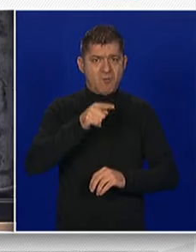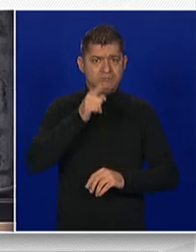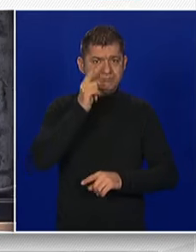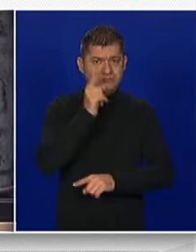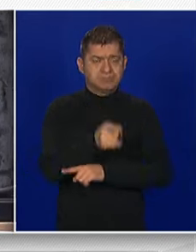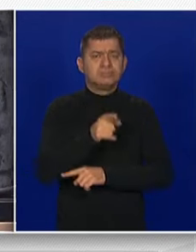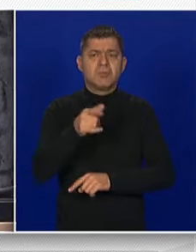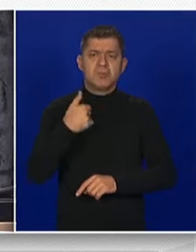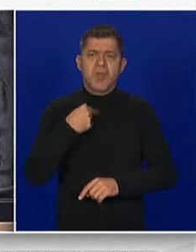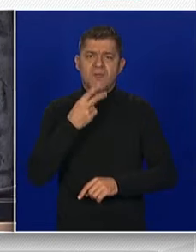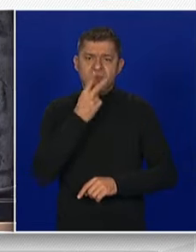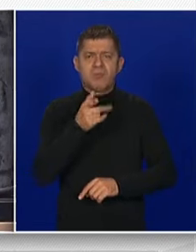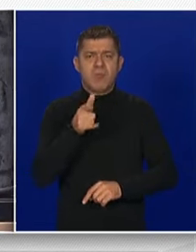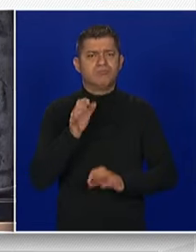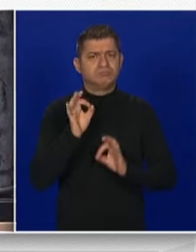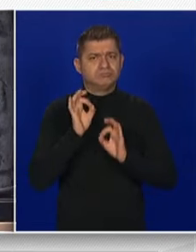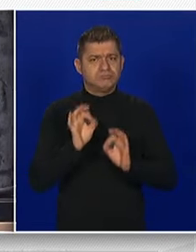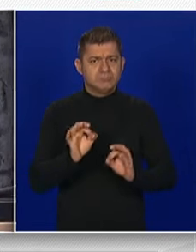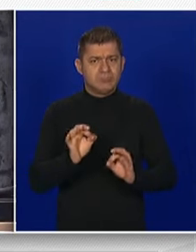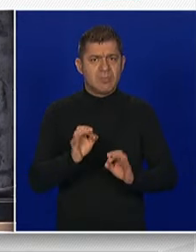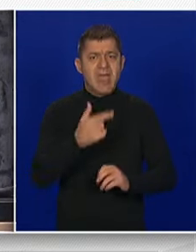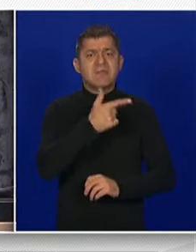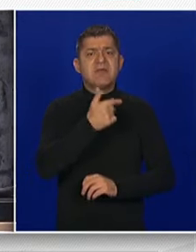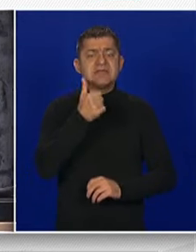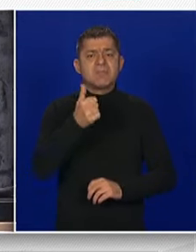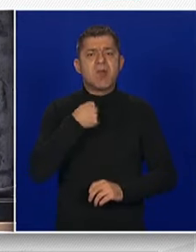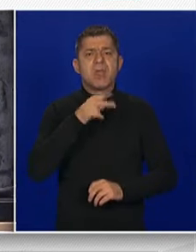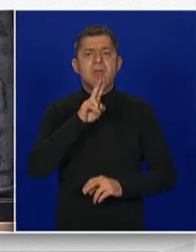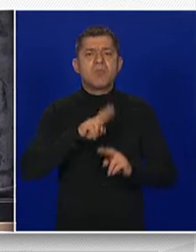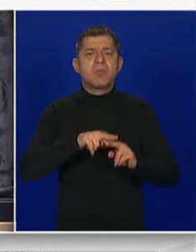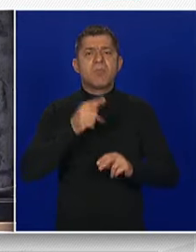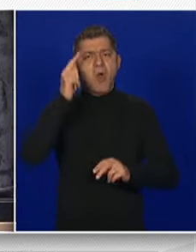primjerenima. 21. ćemo razmatrati